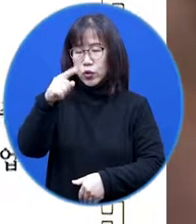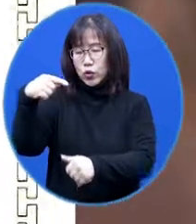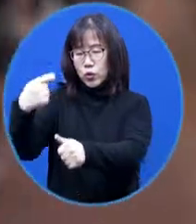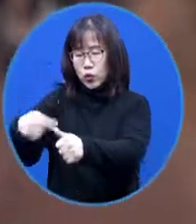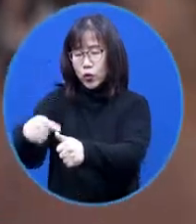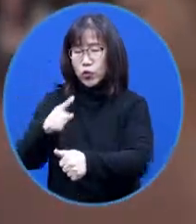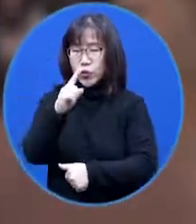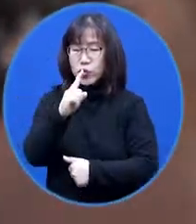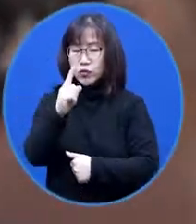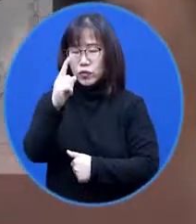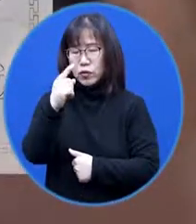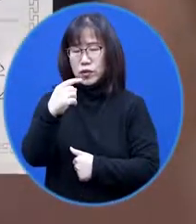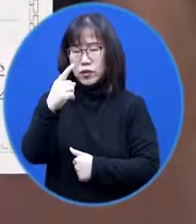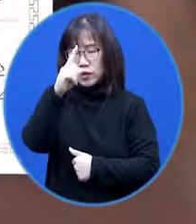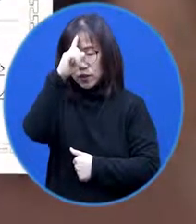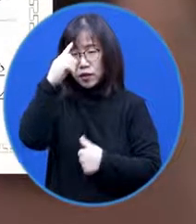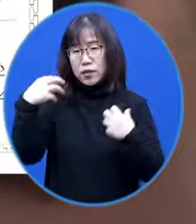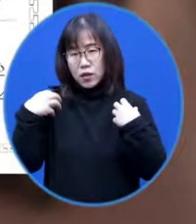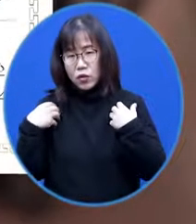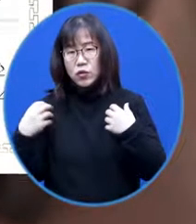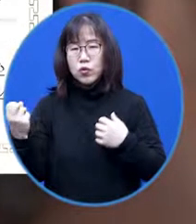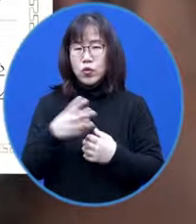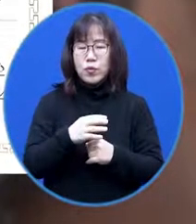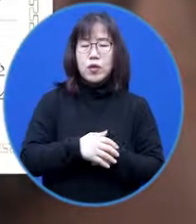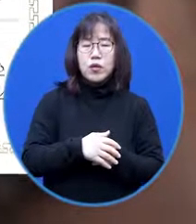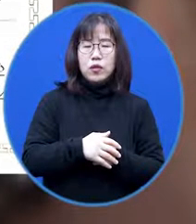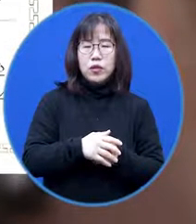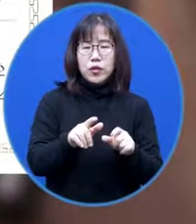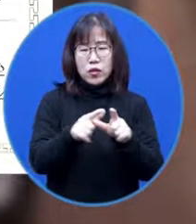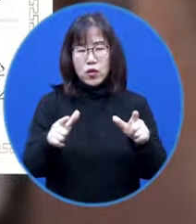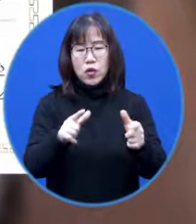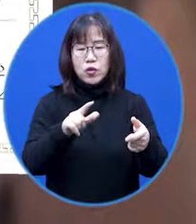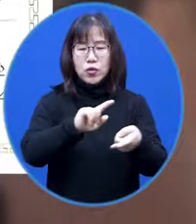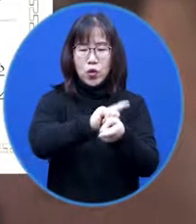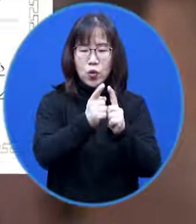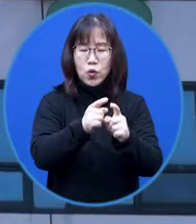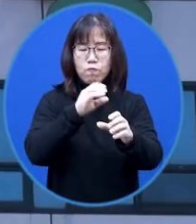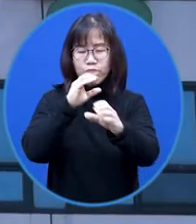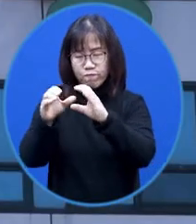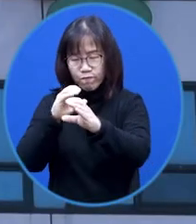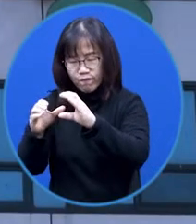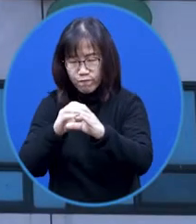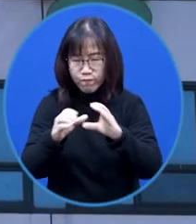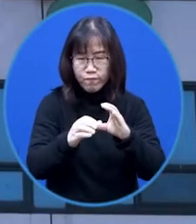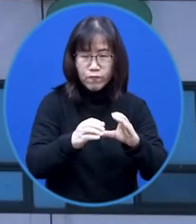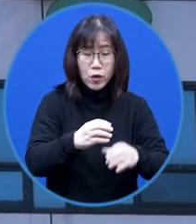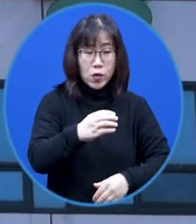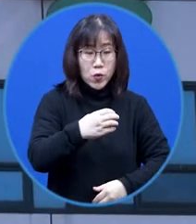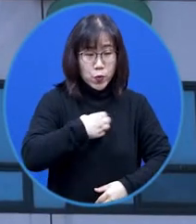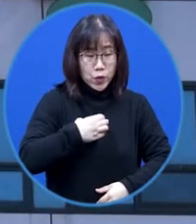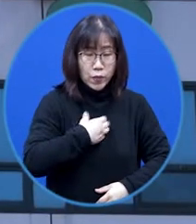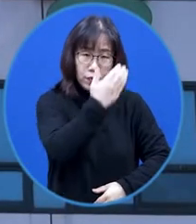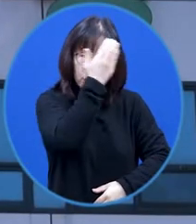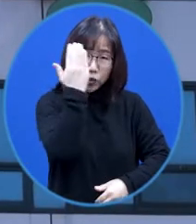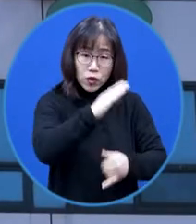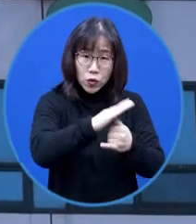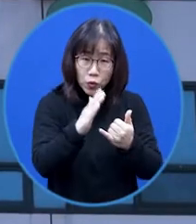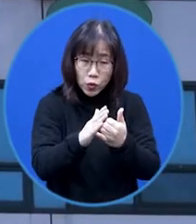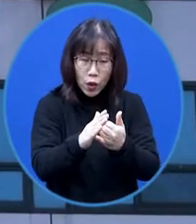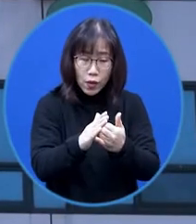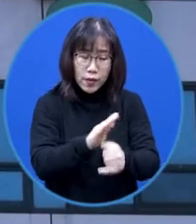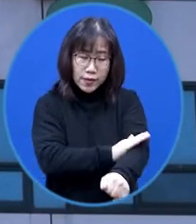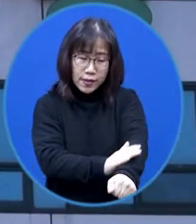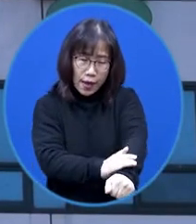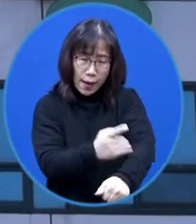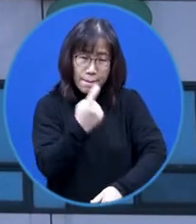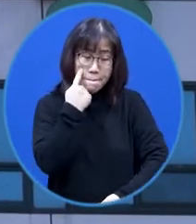강서양천교육지원청 등 세 기관은 앞으로 업무협약을 통해 강서구청은 위기 청소년의 발굴, 조사, 지원, 연계